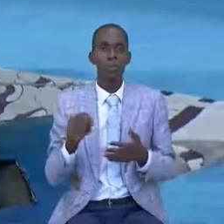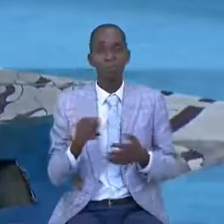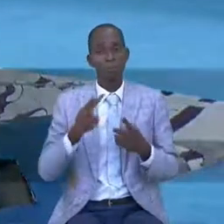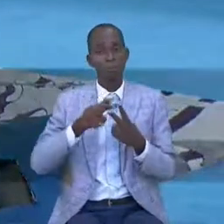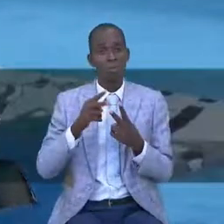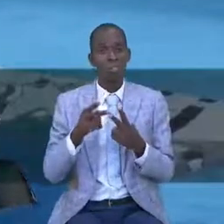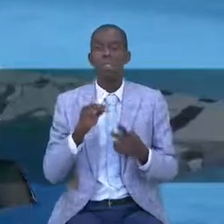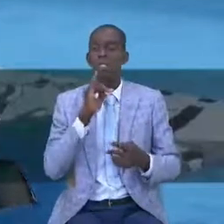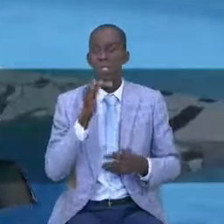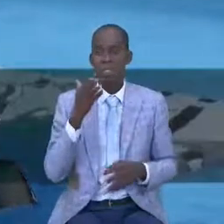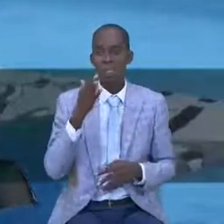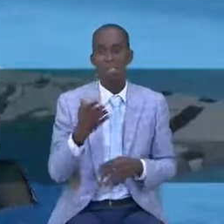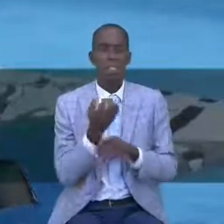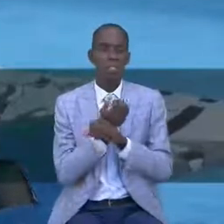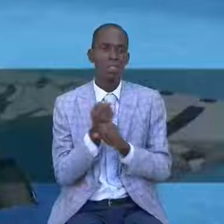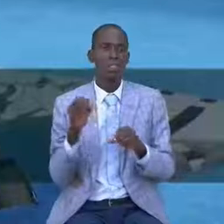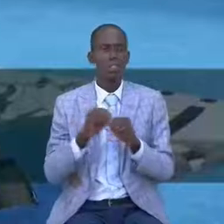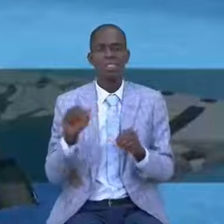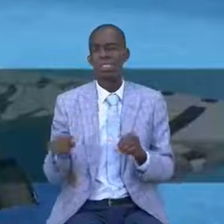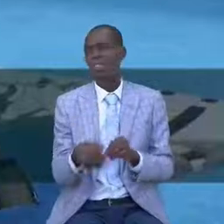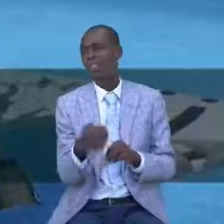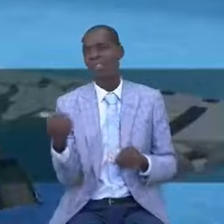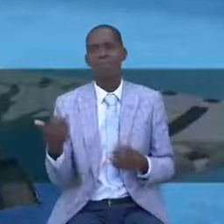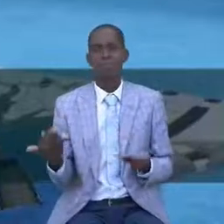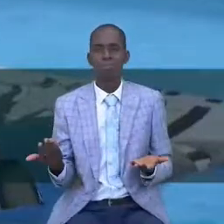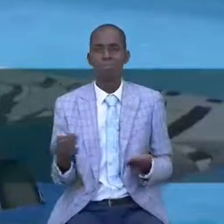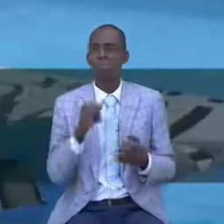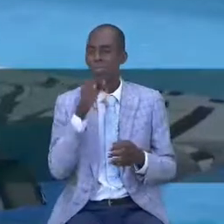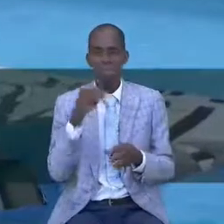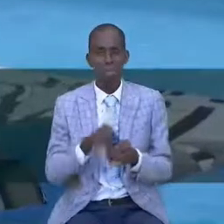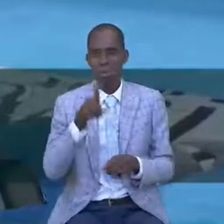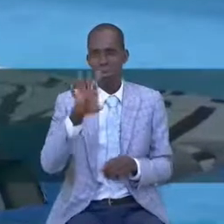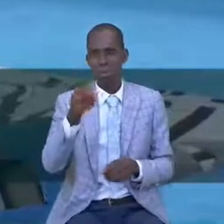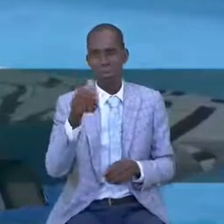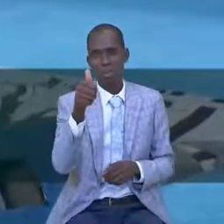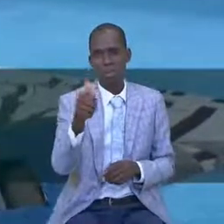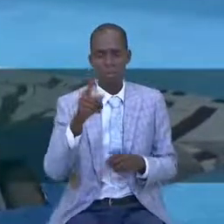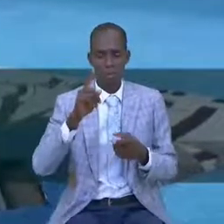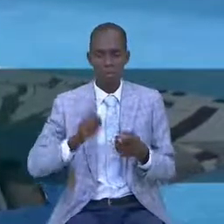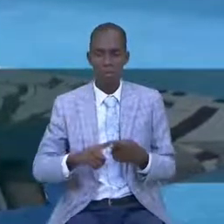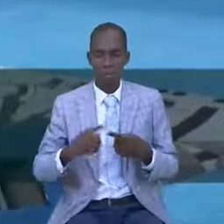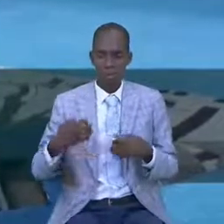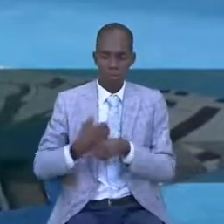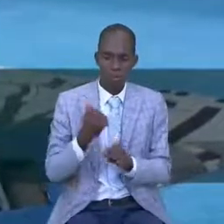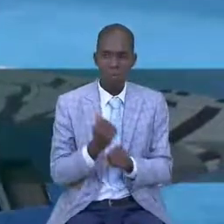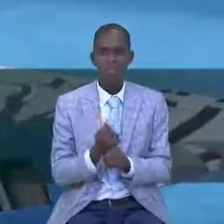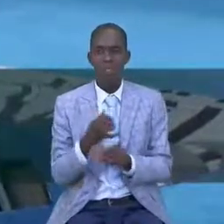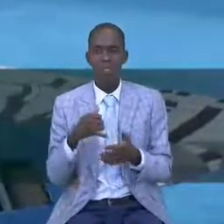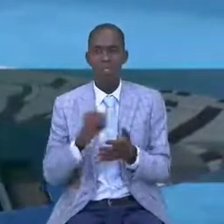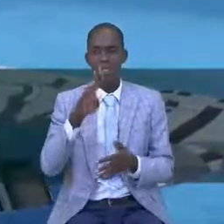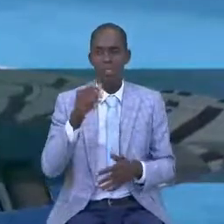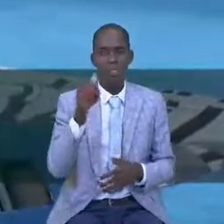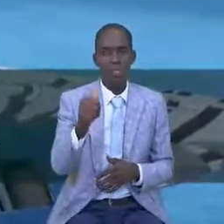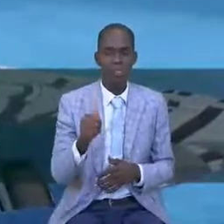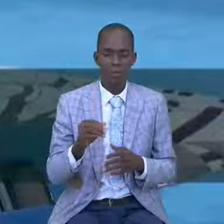12. Actes 4, verset 12. Il n'y a de salut en aucun autre. Ce n'est pas